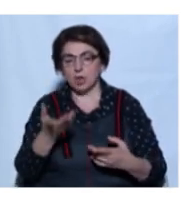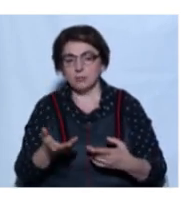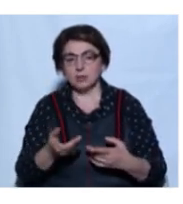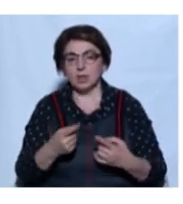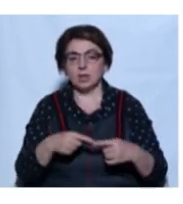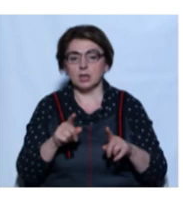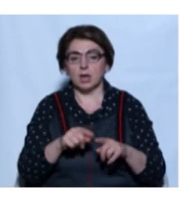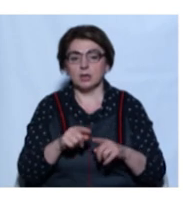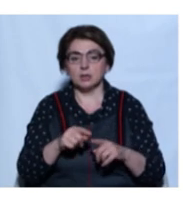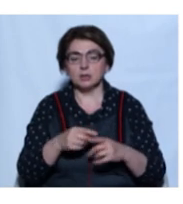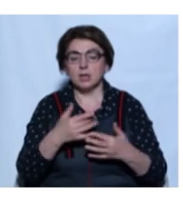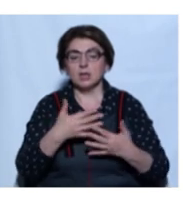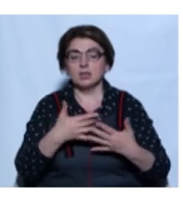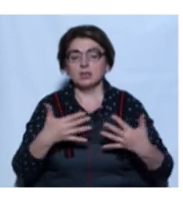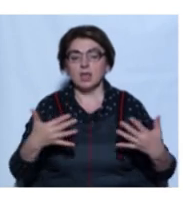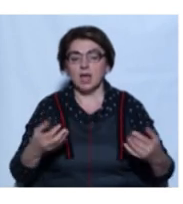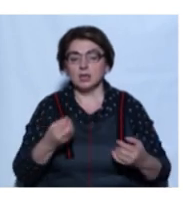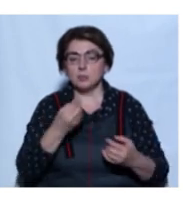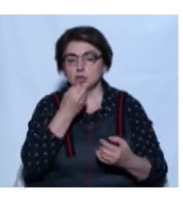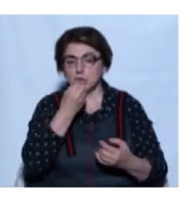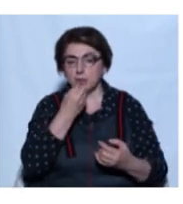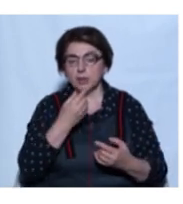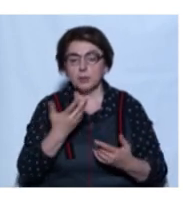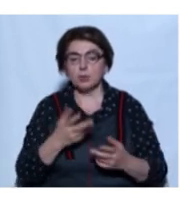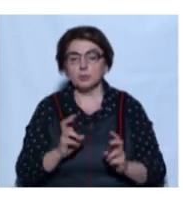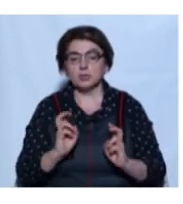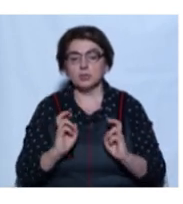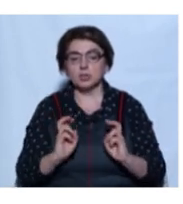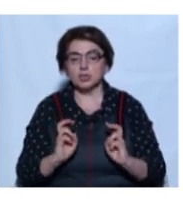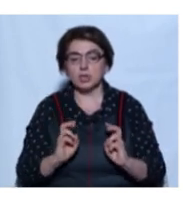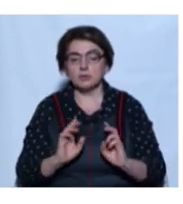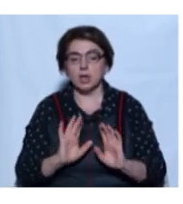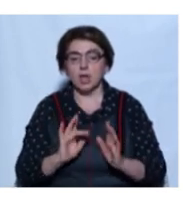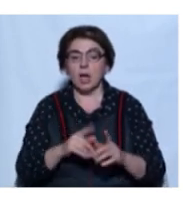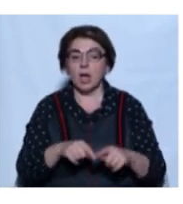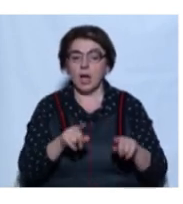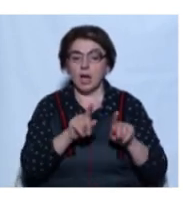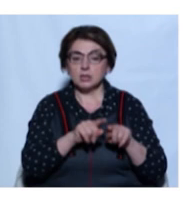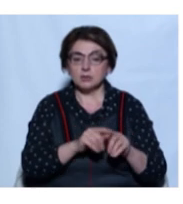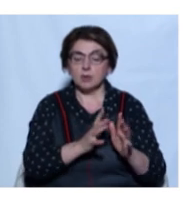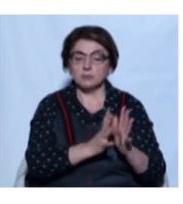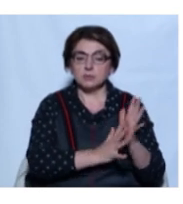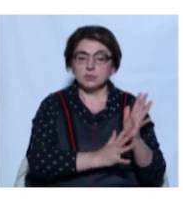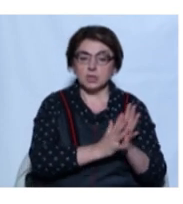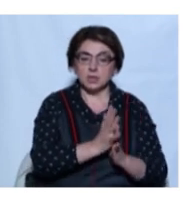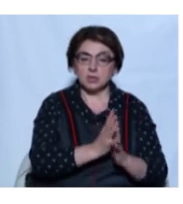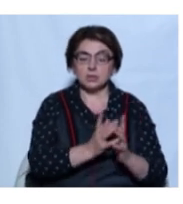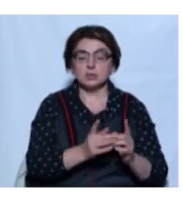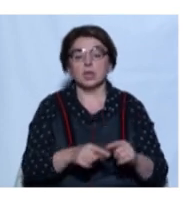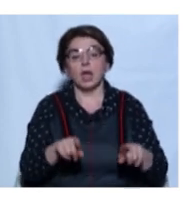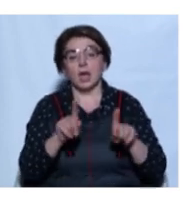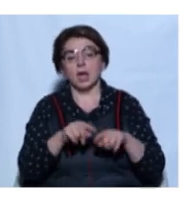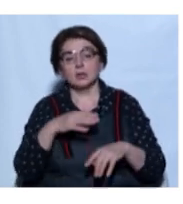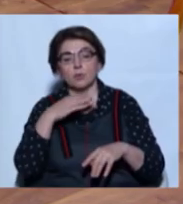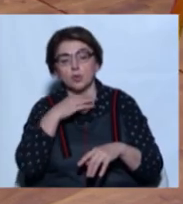და არიან ნაირ მჭამელები, რაც იმას ნიშნავს, რომ არც მცენარეულ და არც ცხოველურ საკვებზე უარს